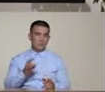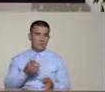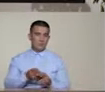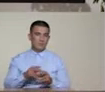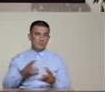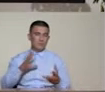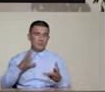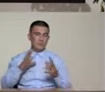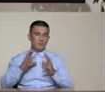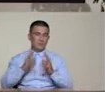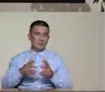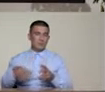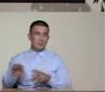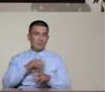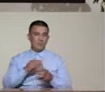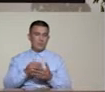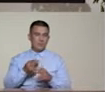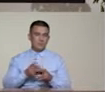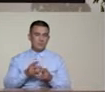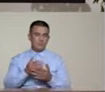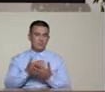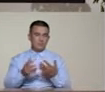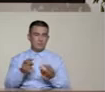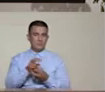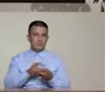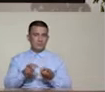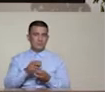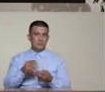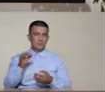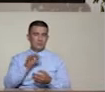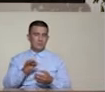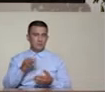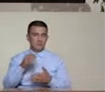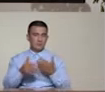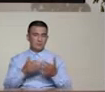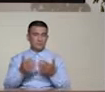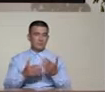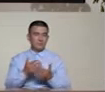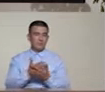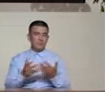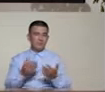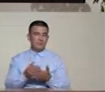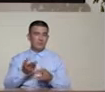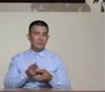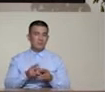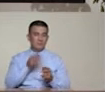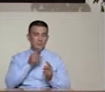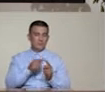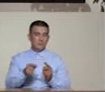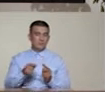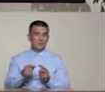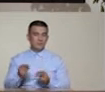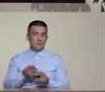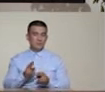dunyoda arxeologlar qazilma ishlarini keng olib borishida aynan ana shu davr o'ziga xos bir